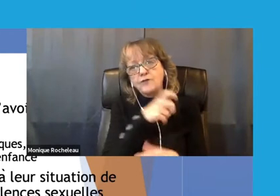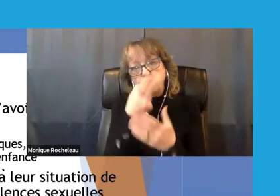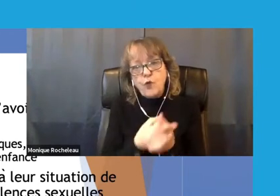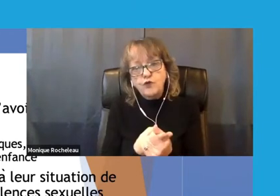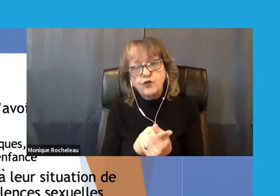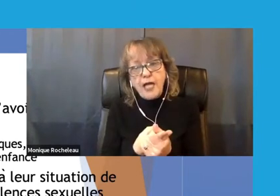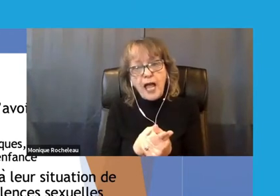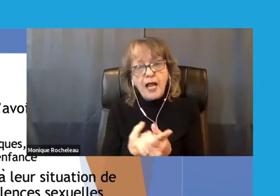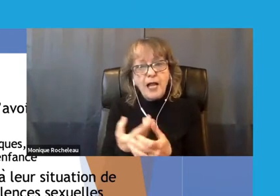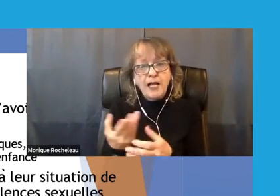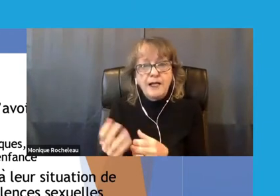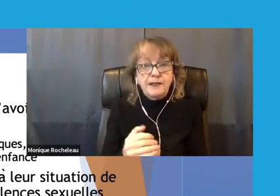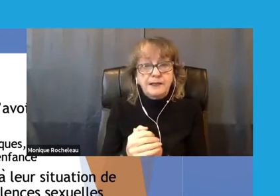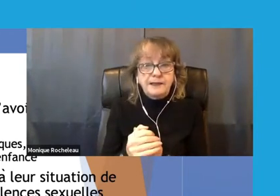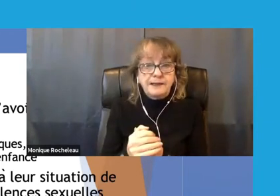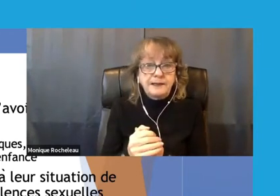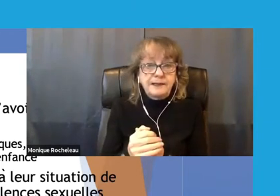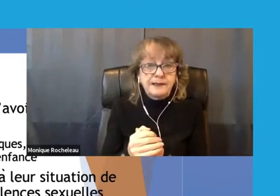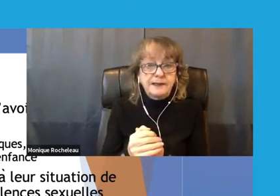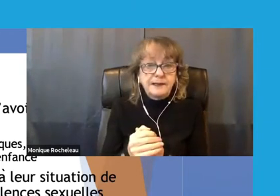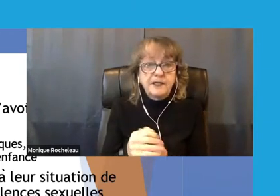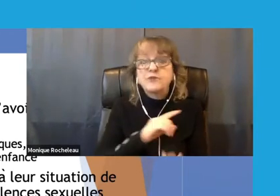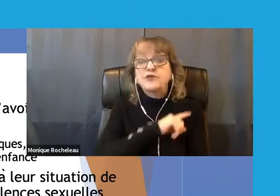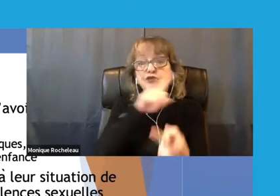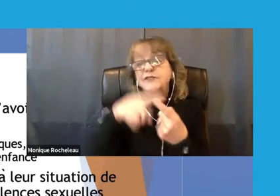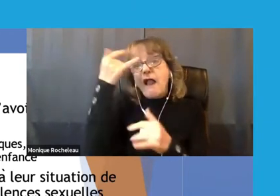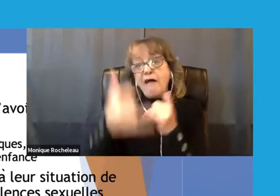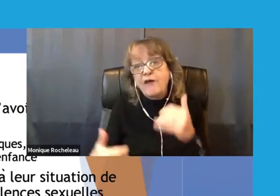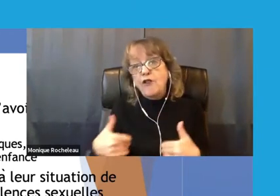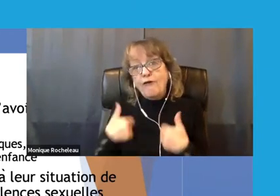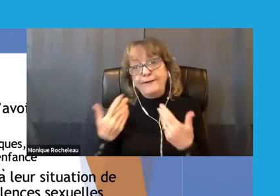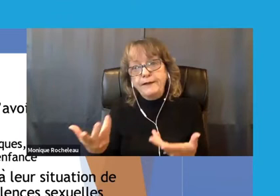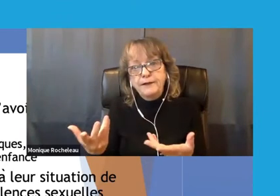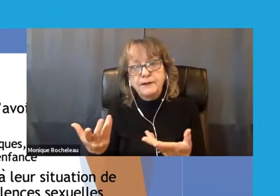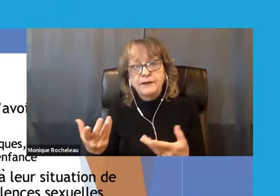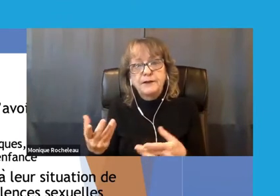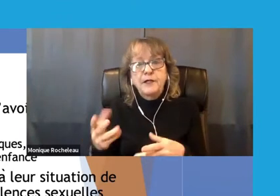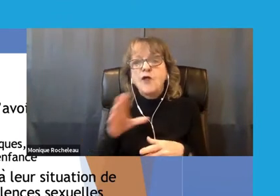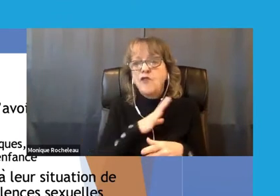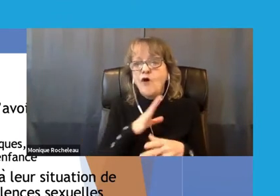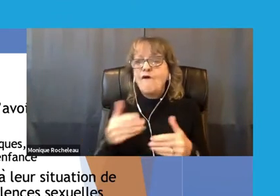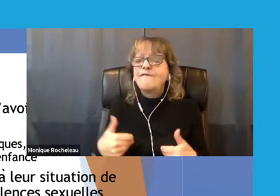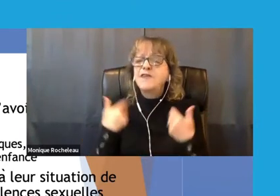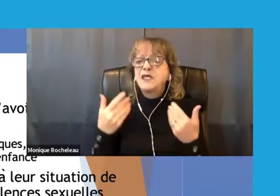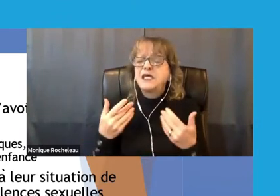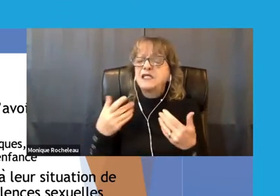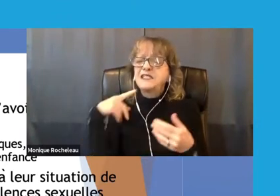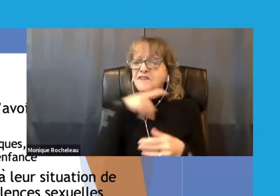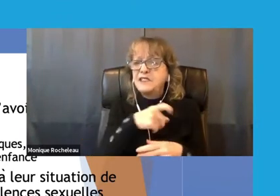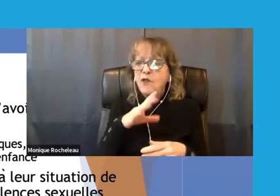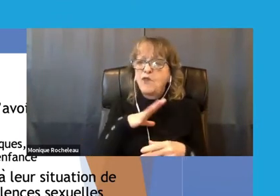Les amenant même à craindre pour leur vie en lien avec plus de séquelles psychologiques.